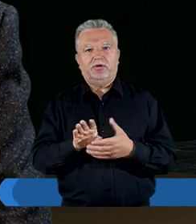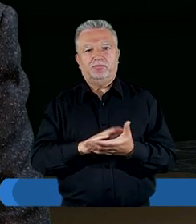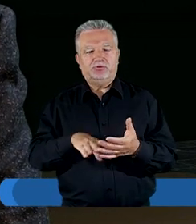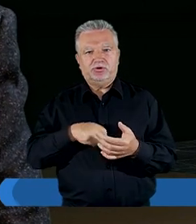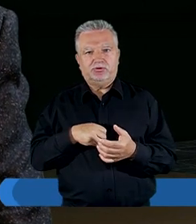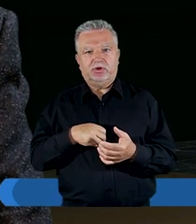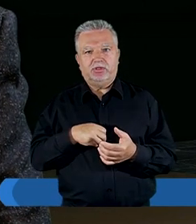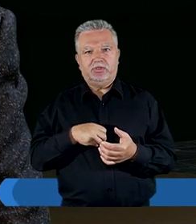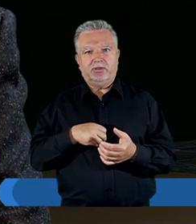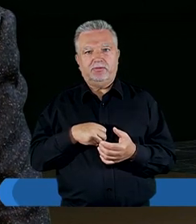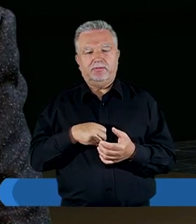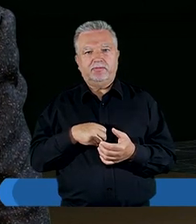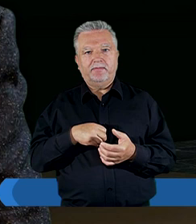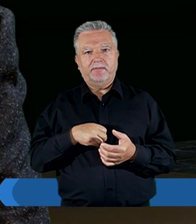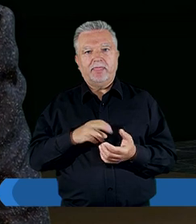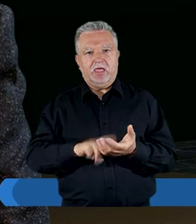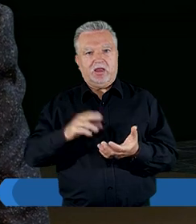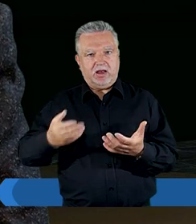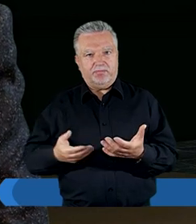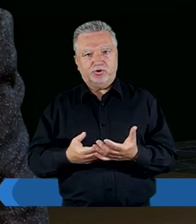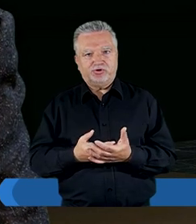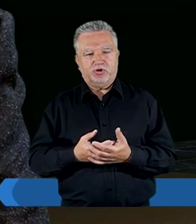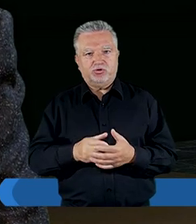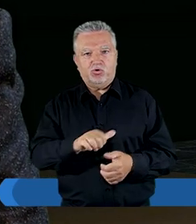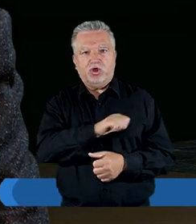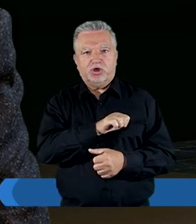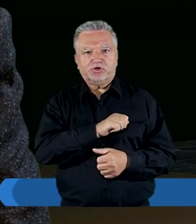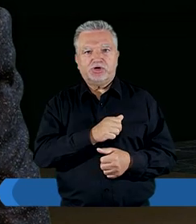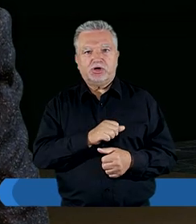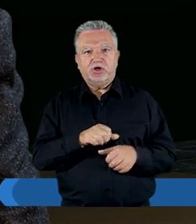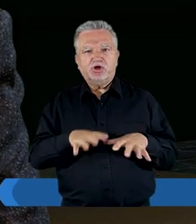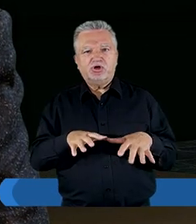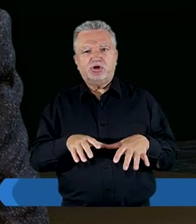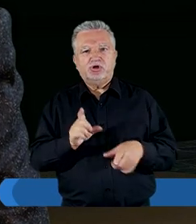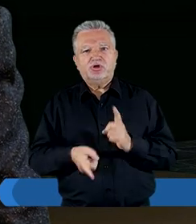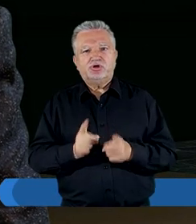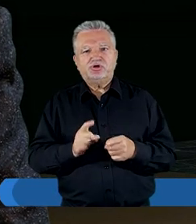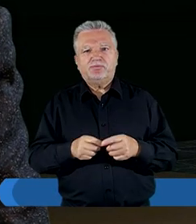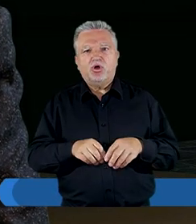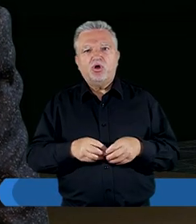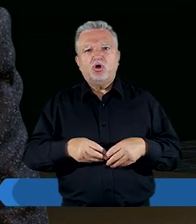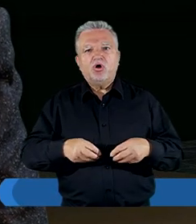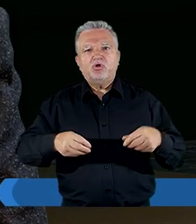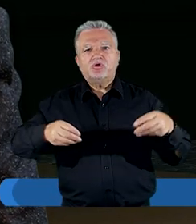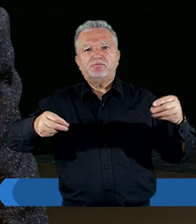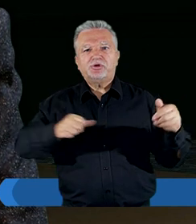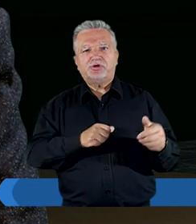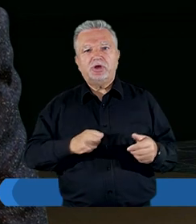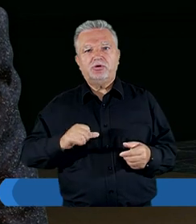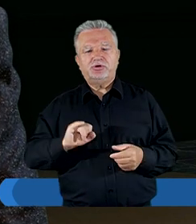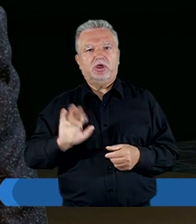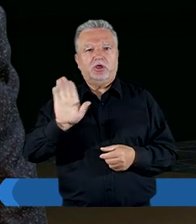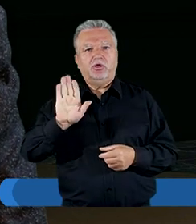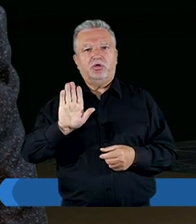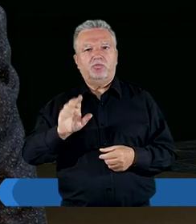razu na początku grzech się bardzo mocno rozprzestrzeniał i wiemy nawet, że doszło do tego, że